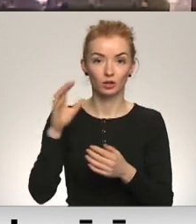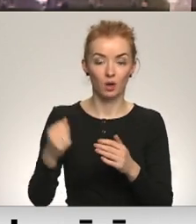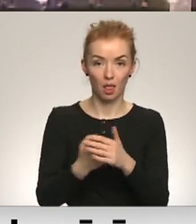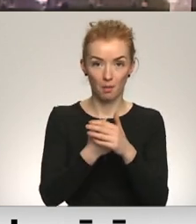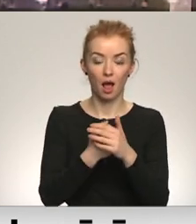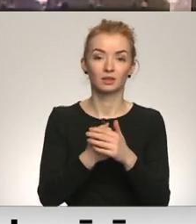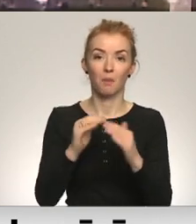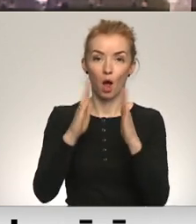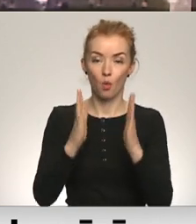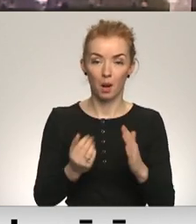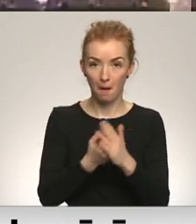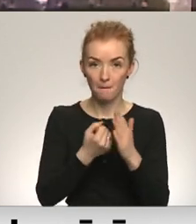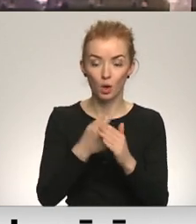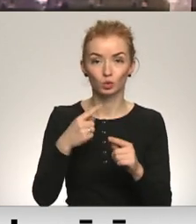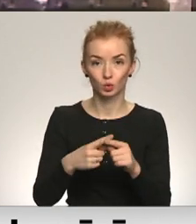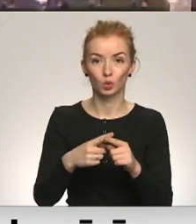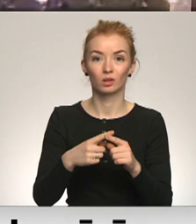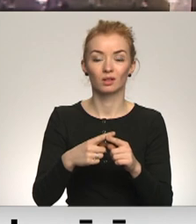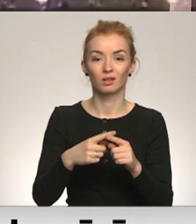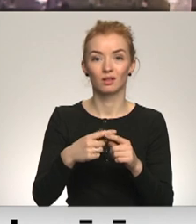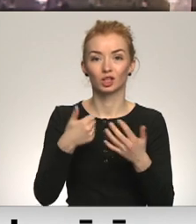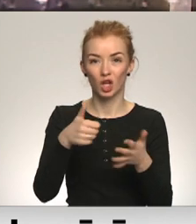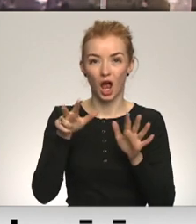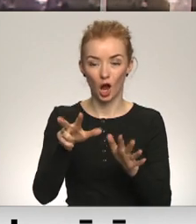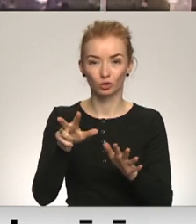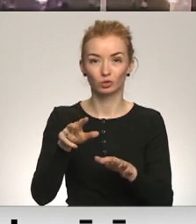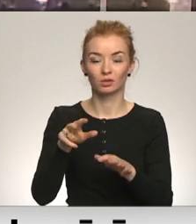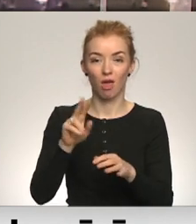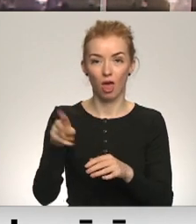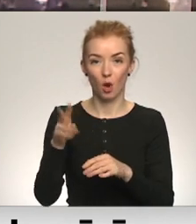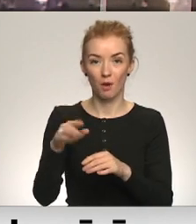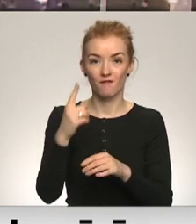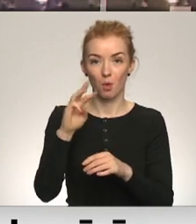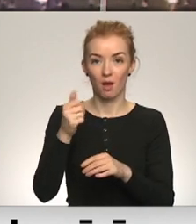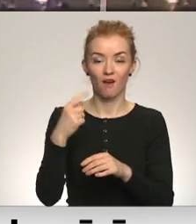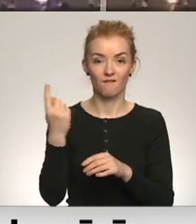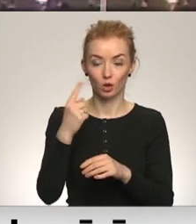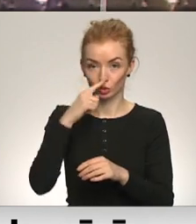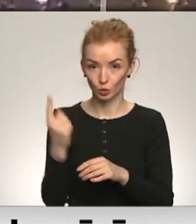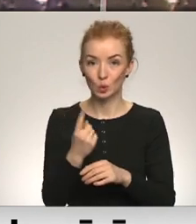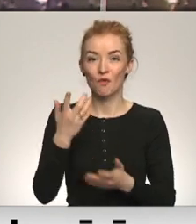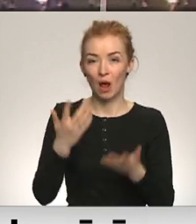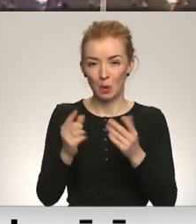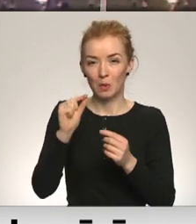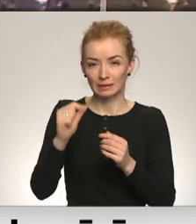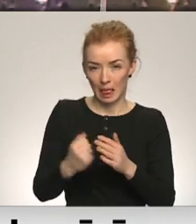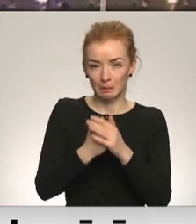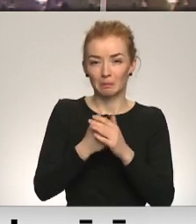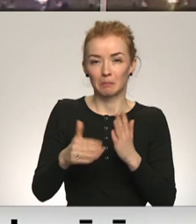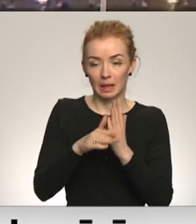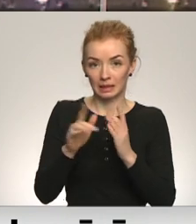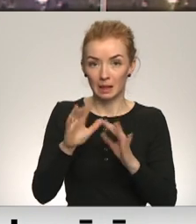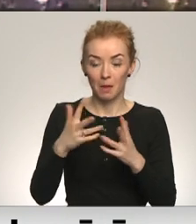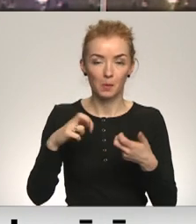arī apkuras tarifam ir 68 eiro per megavatstundu, šo ziemu ļaus pārdzīvot. Tomēr problēma